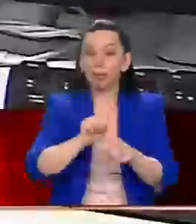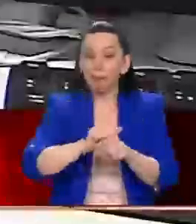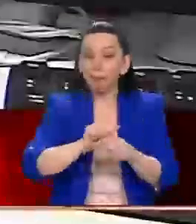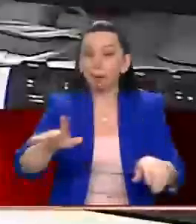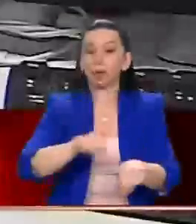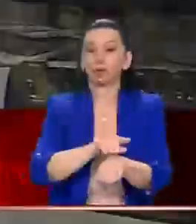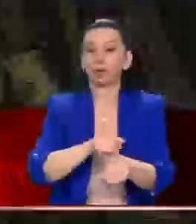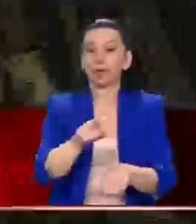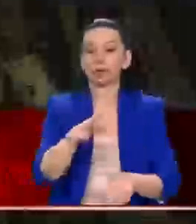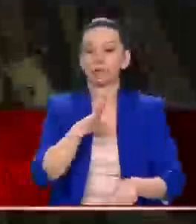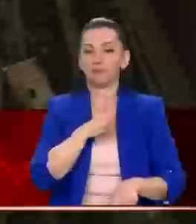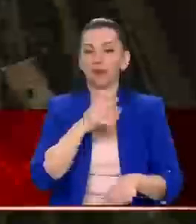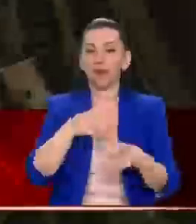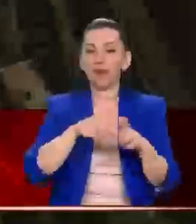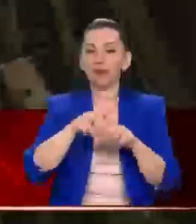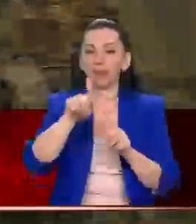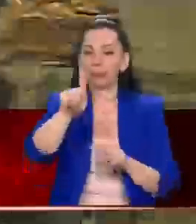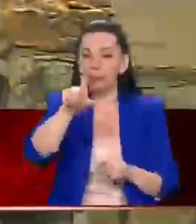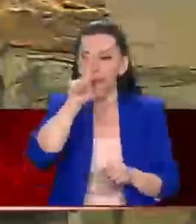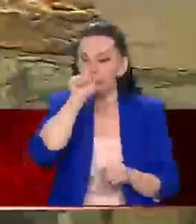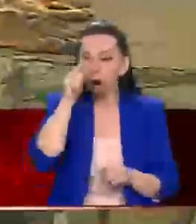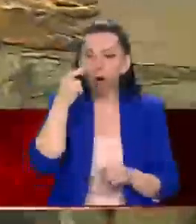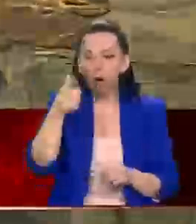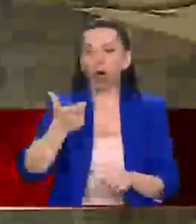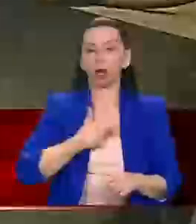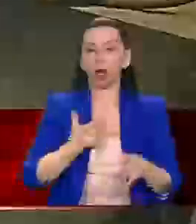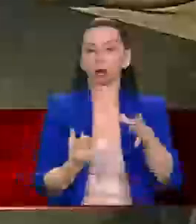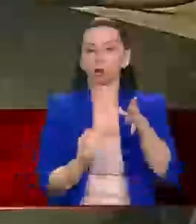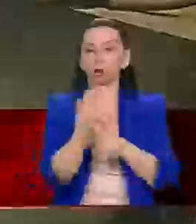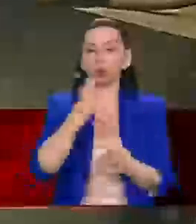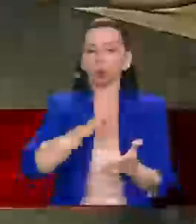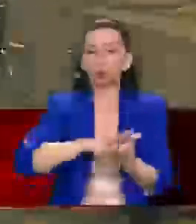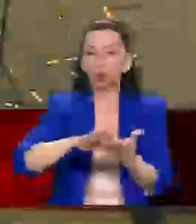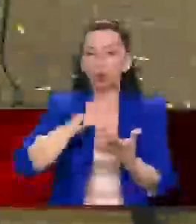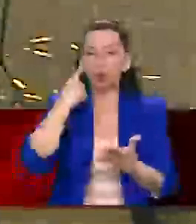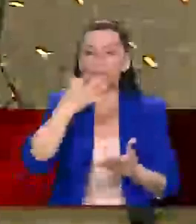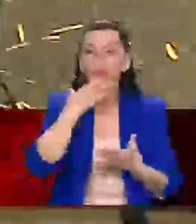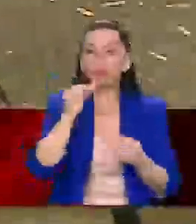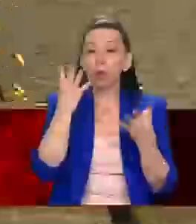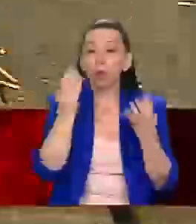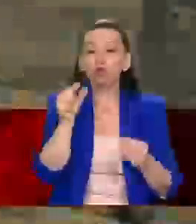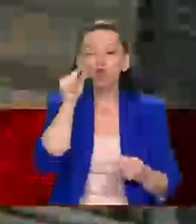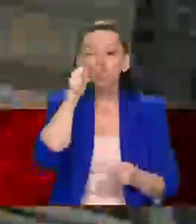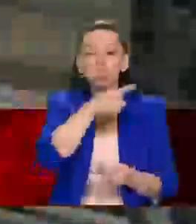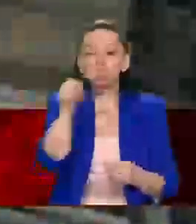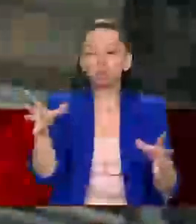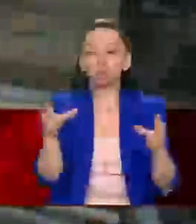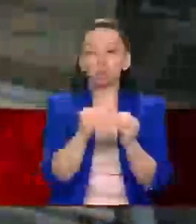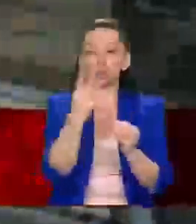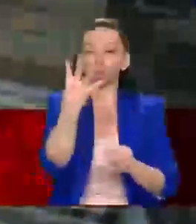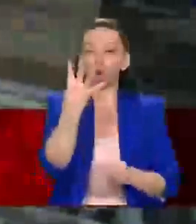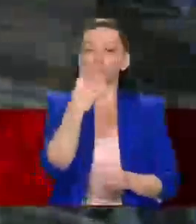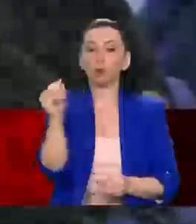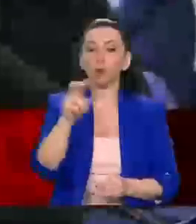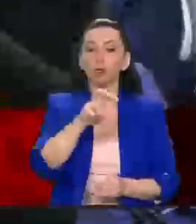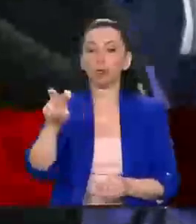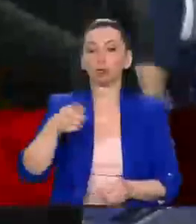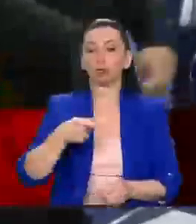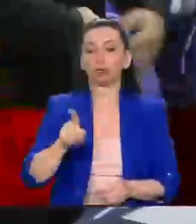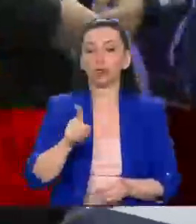yayımlanma süreci kalacak. EYT 1 Mart itibariyle yürürlükte olacak ve düzenleme kapsamında emekli olacak kişi sayısı toplamda